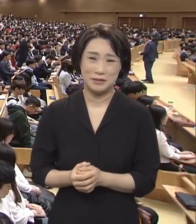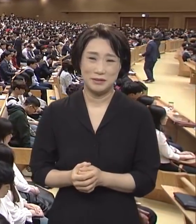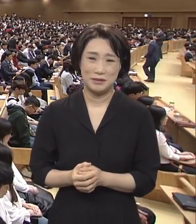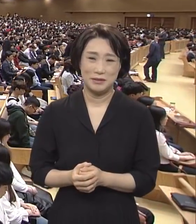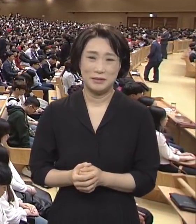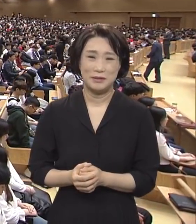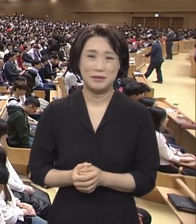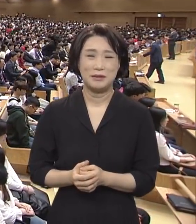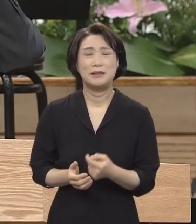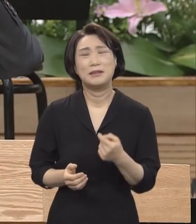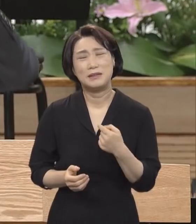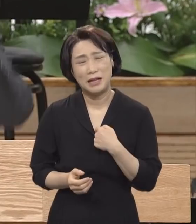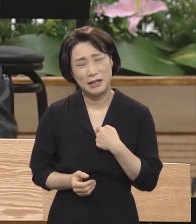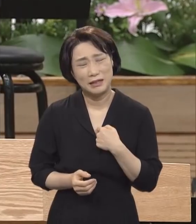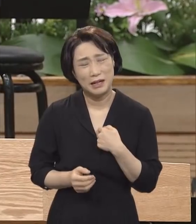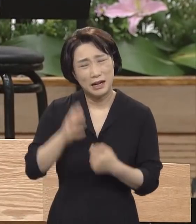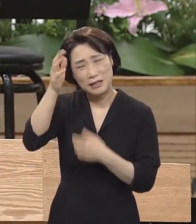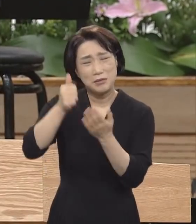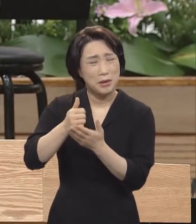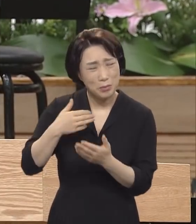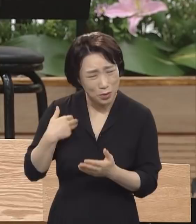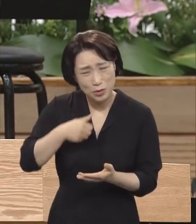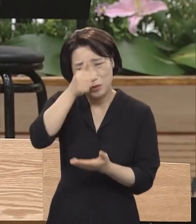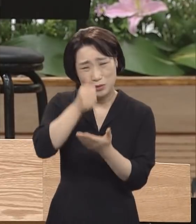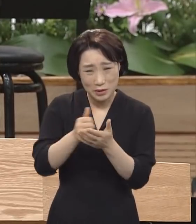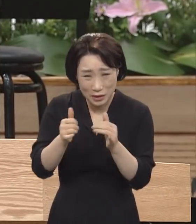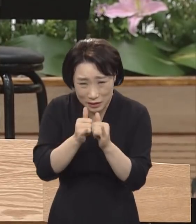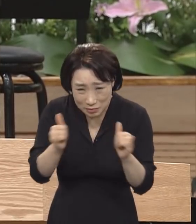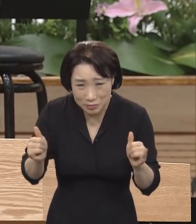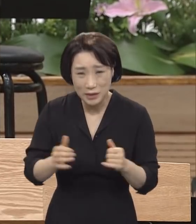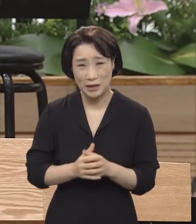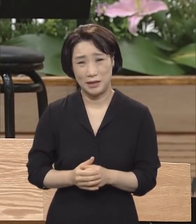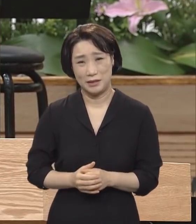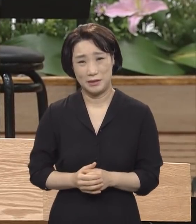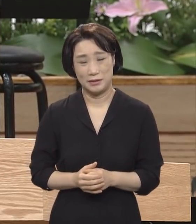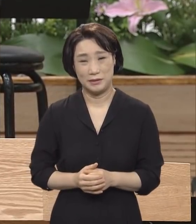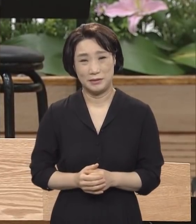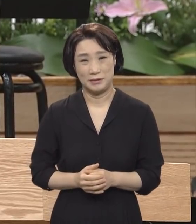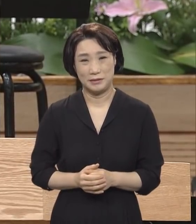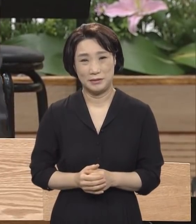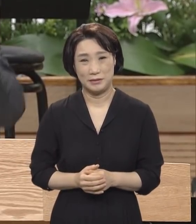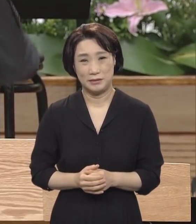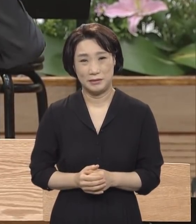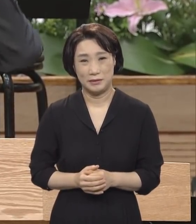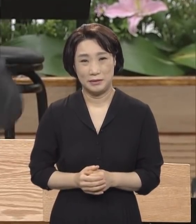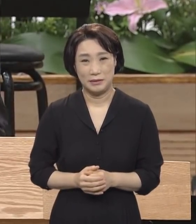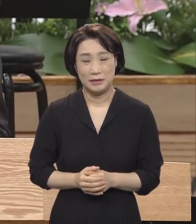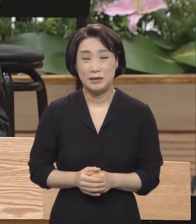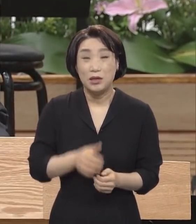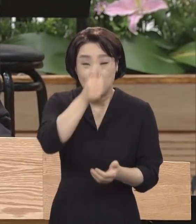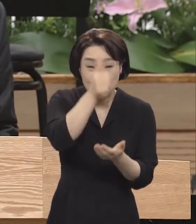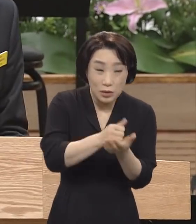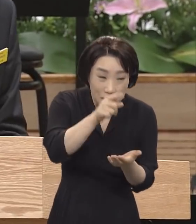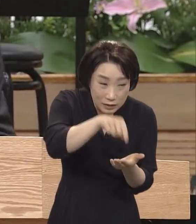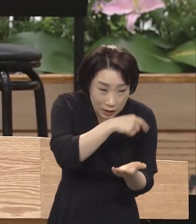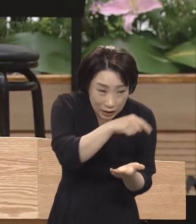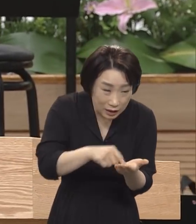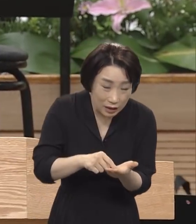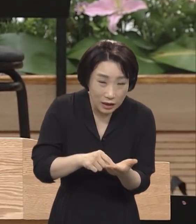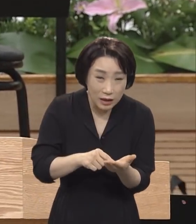나는 하나님을 모르는 죄인입니다 이 죄값으로